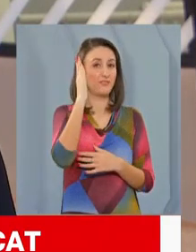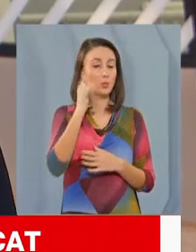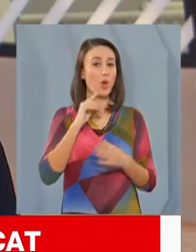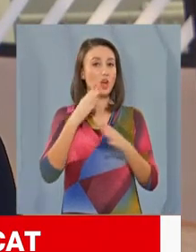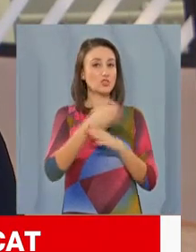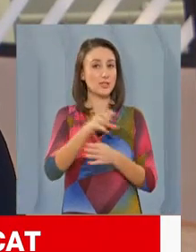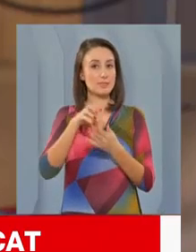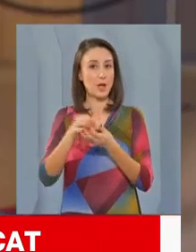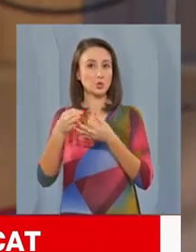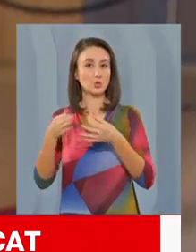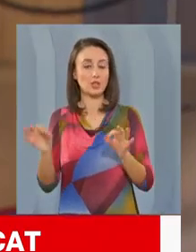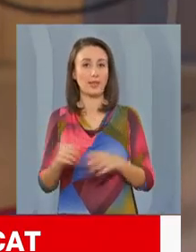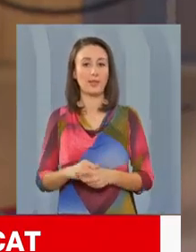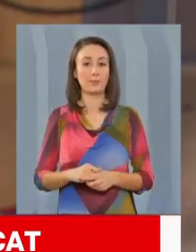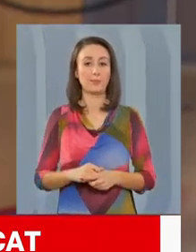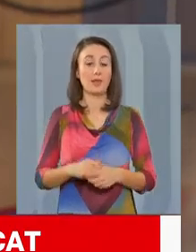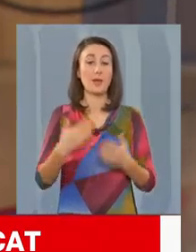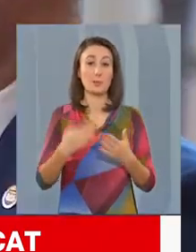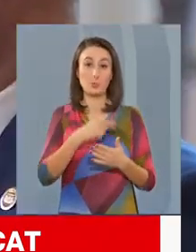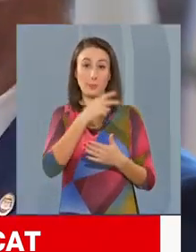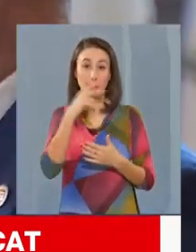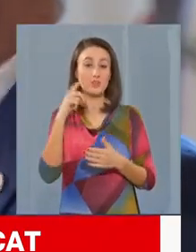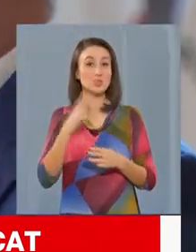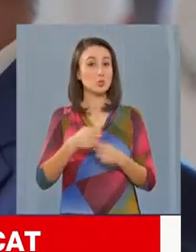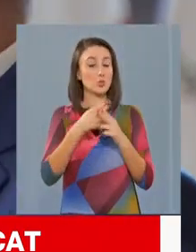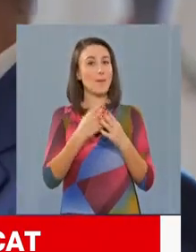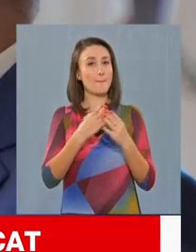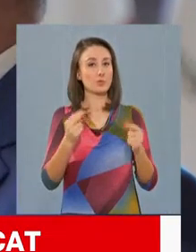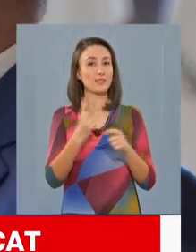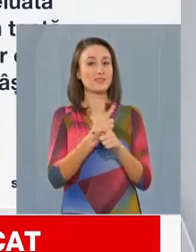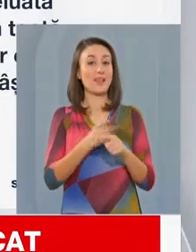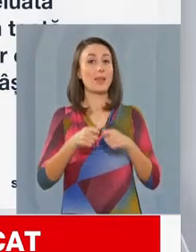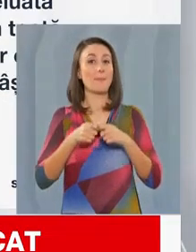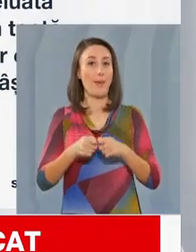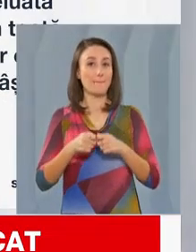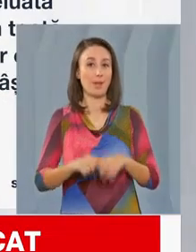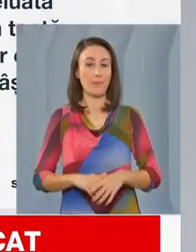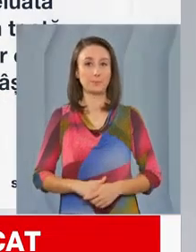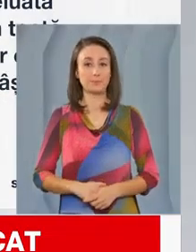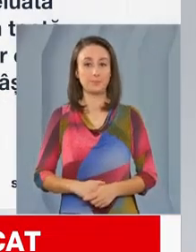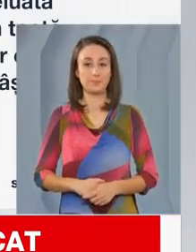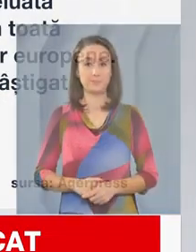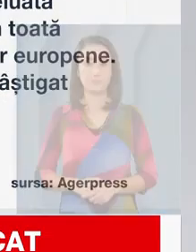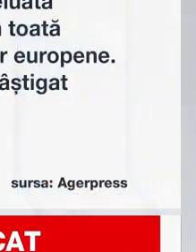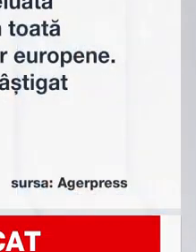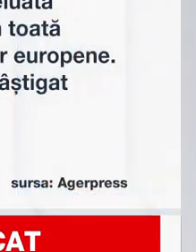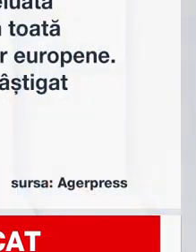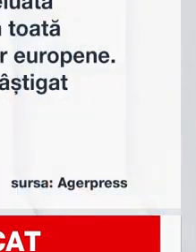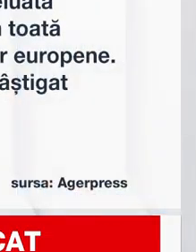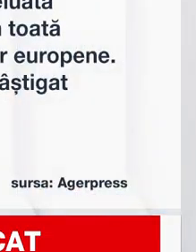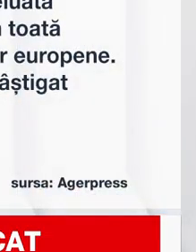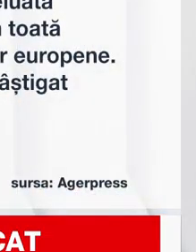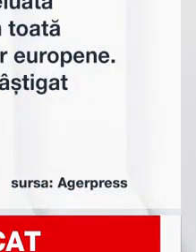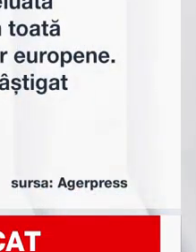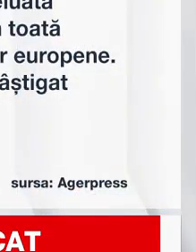accederea României în spațiul Schengen deoarece beneficiază de susținerea multor state membre sunt complet greșite afirmațiile că nu contează